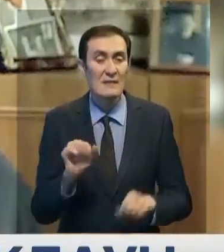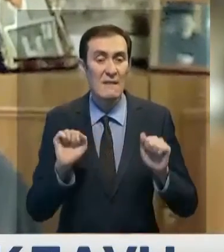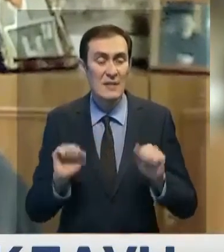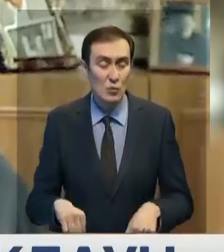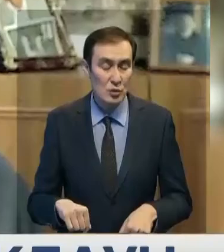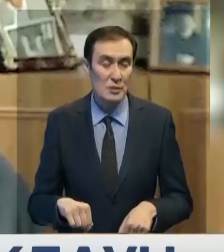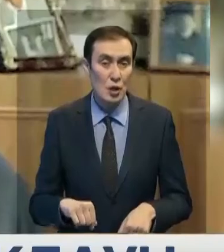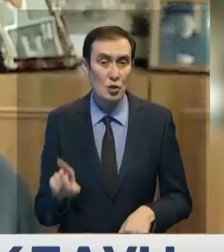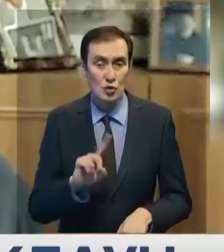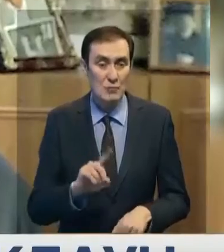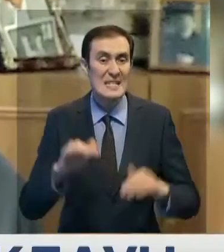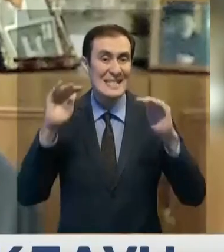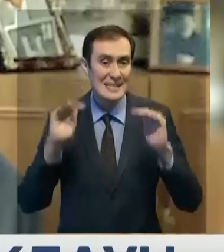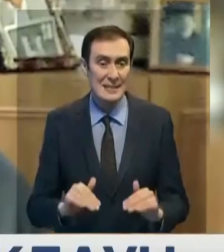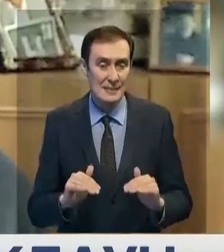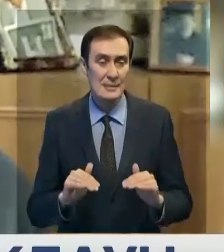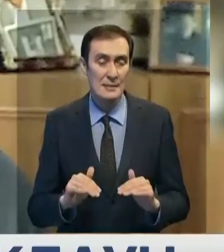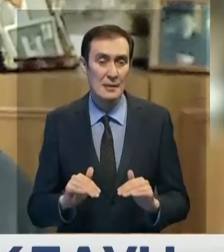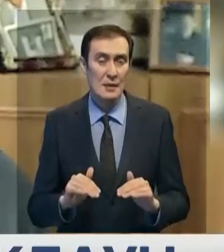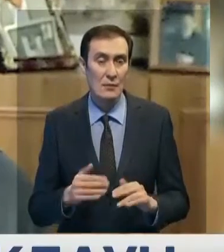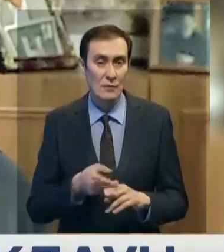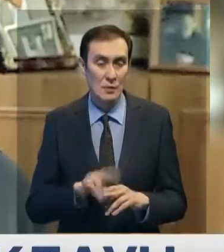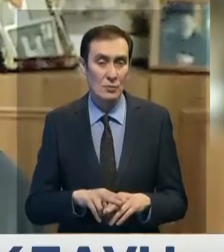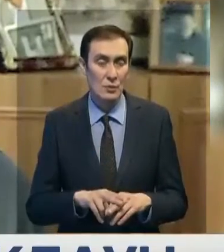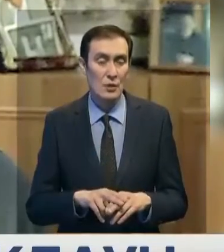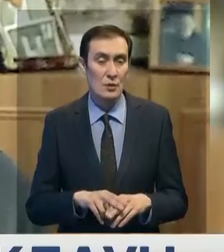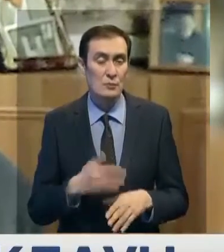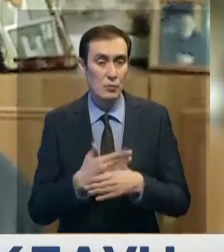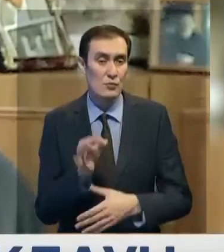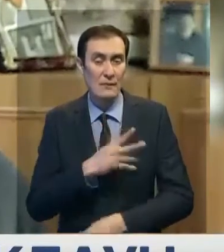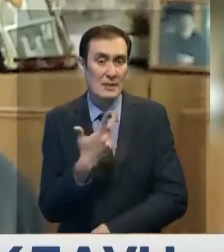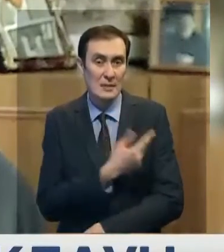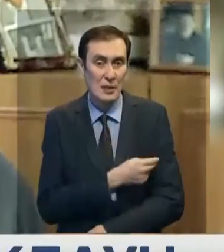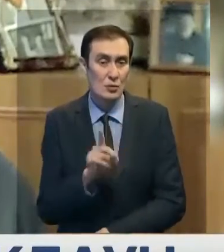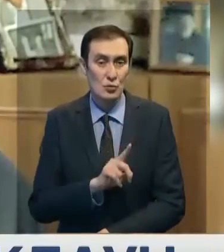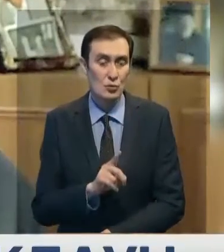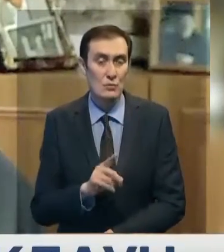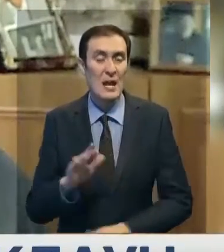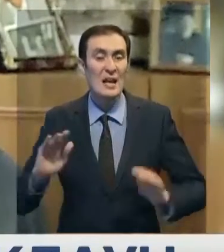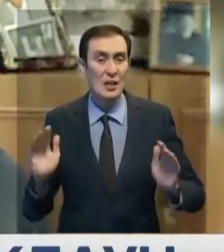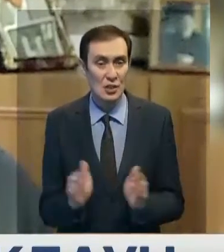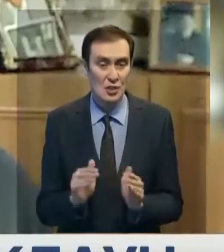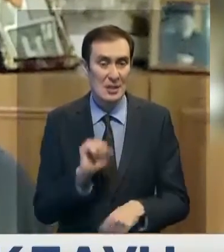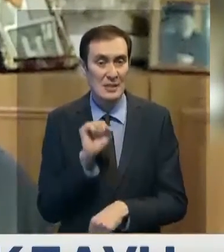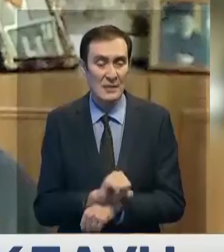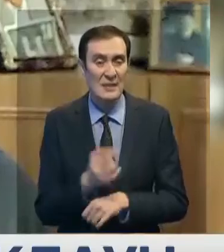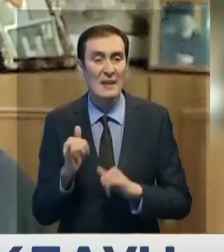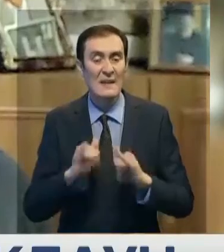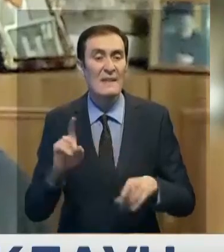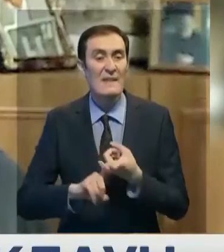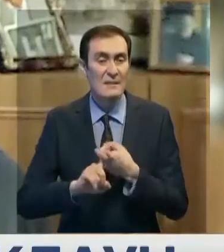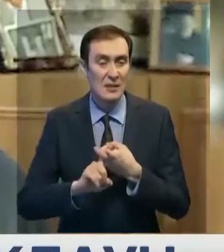способ, так сказать, как-то понудить людей, действительно понудить людей к вакцинации, а потому что единственным способом ограничить, остановить инфекцию –